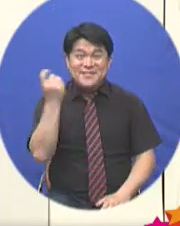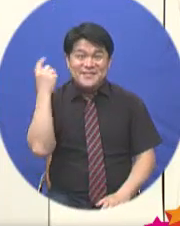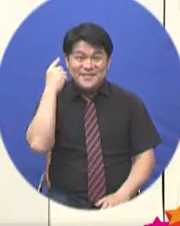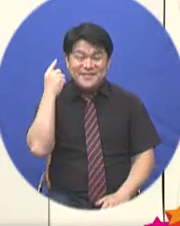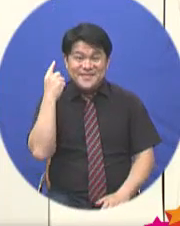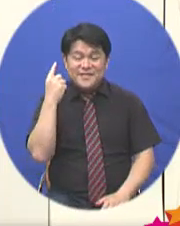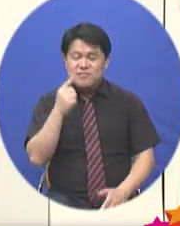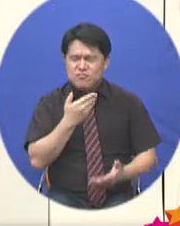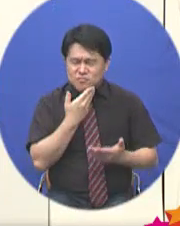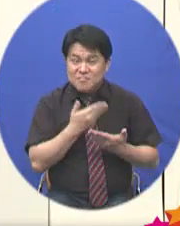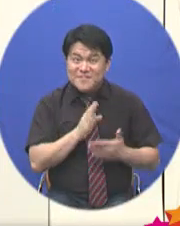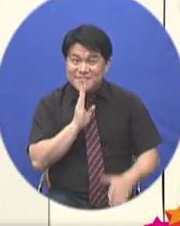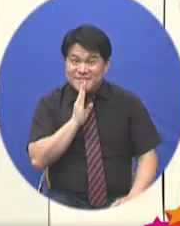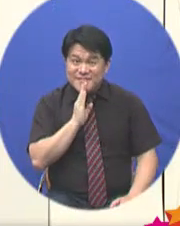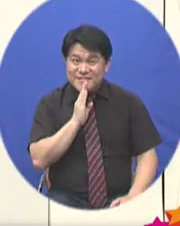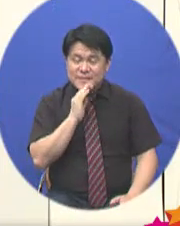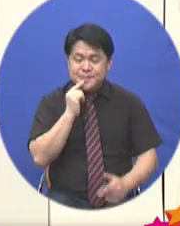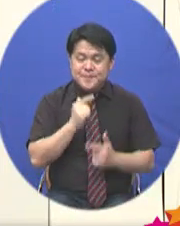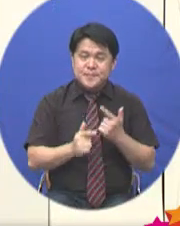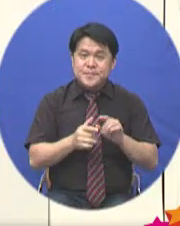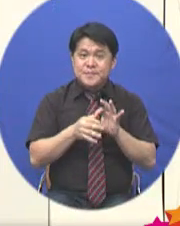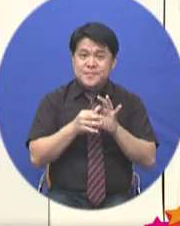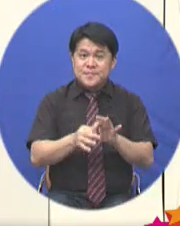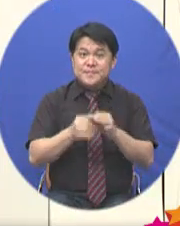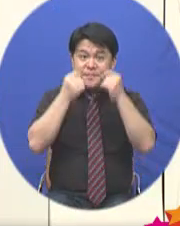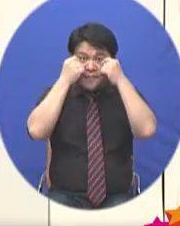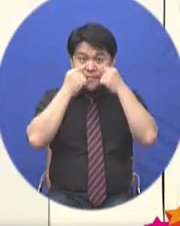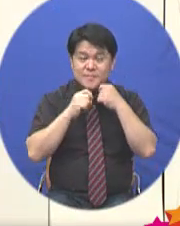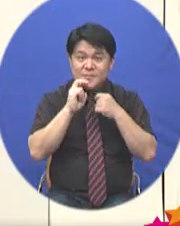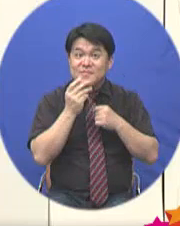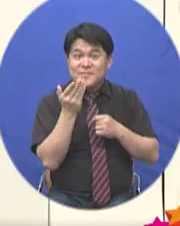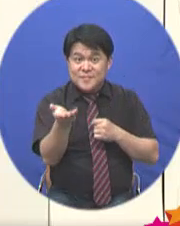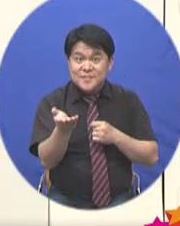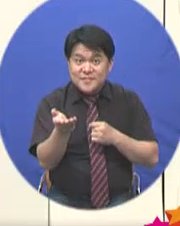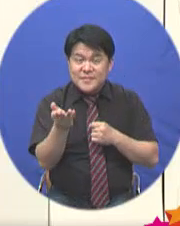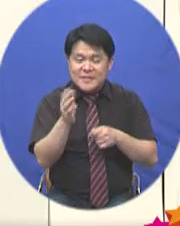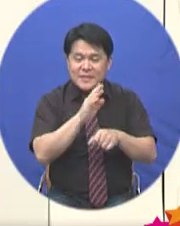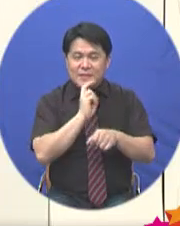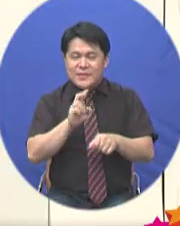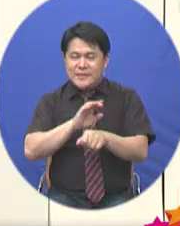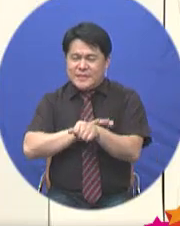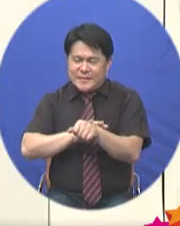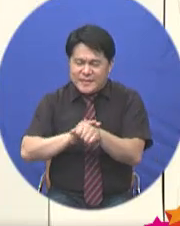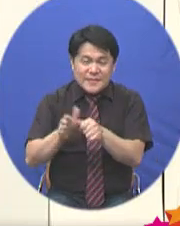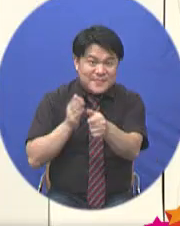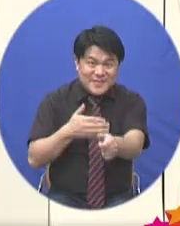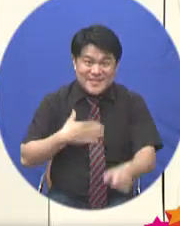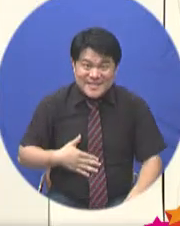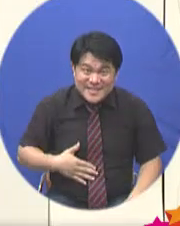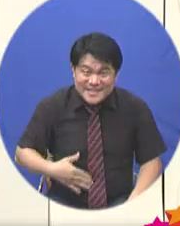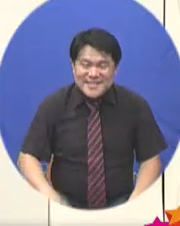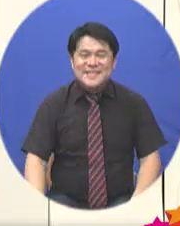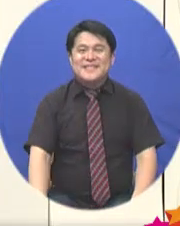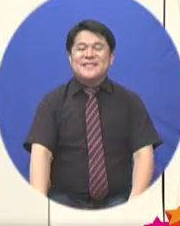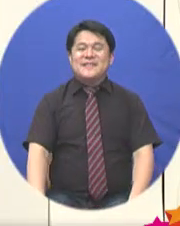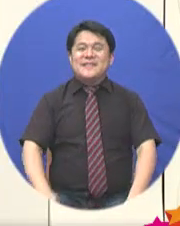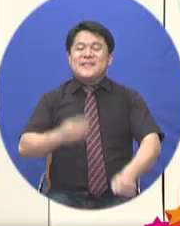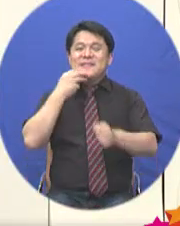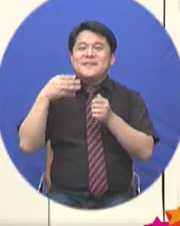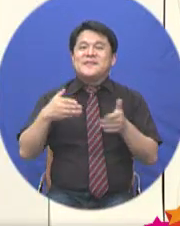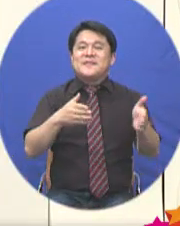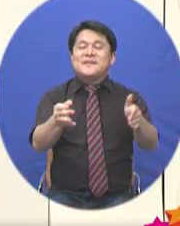중요한 거니까 목포의 눈물 음악 들을 테니까 잘 불러주세요. 네, 감사합니다. 네.